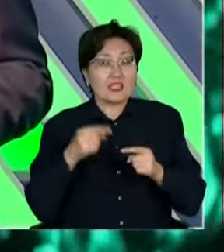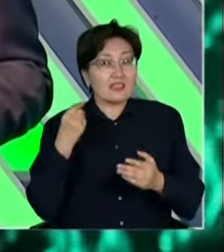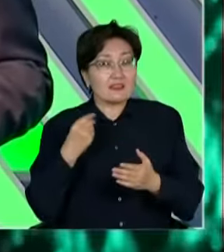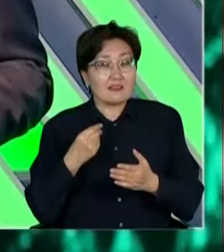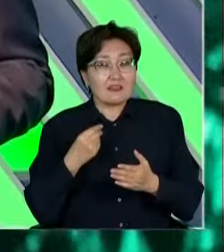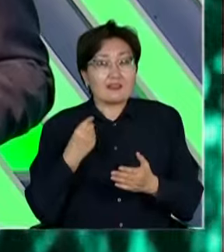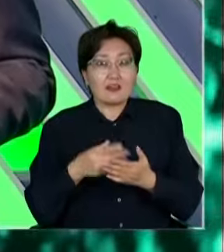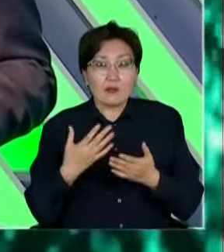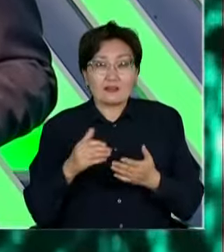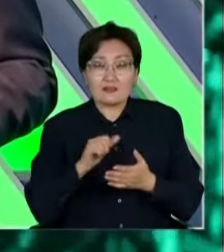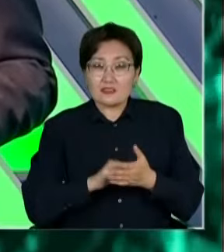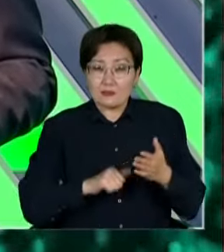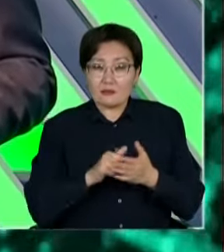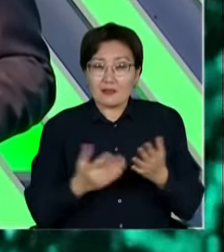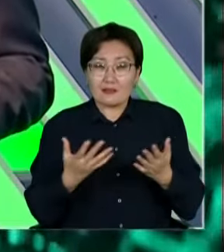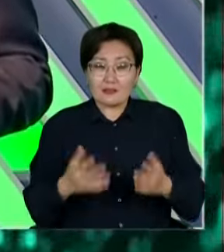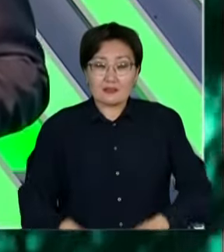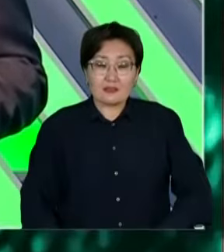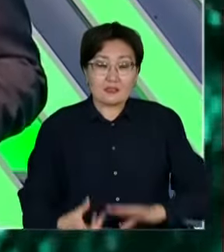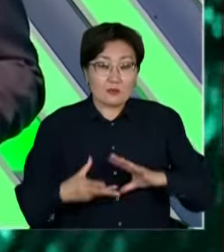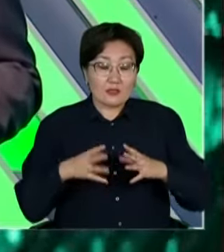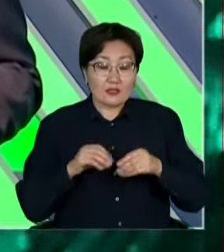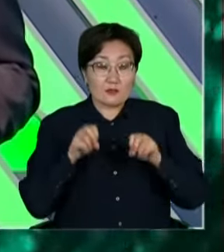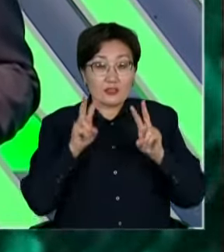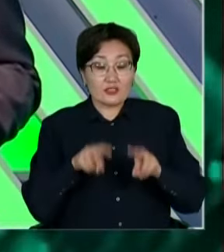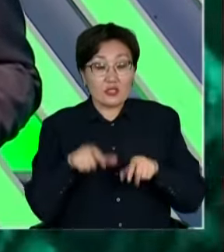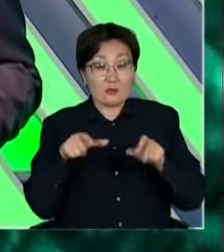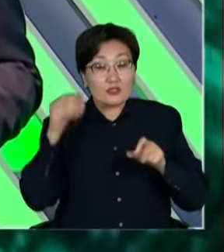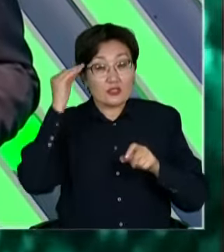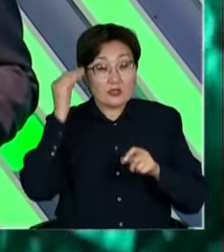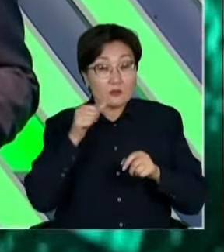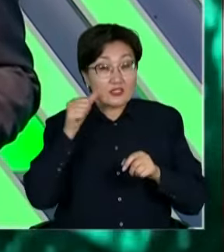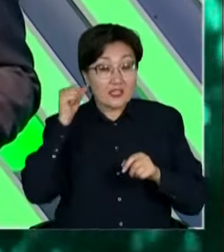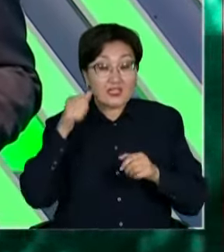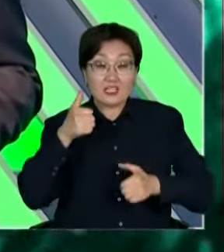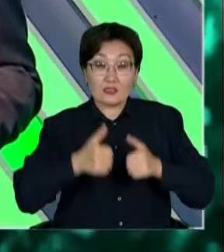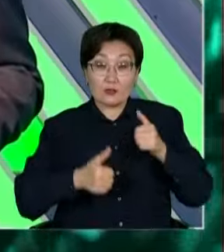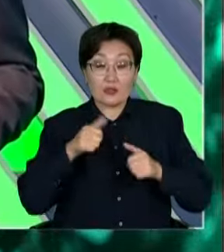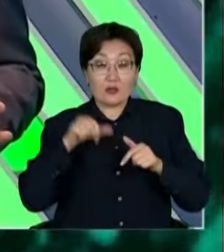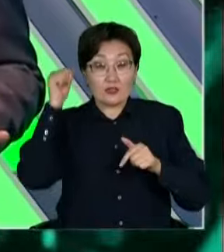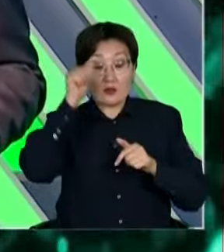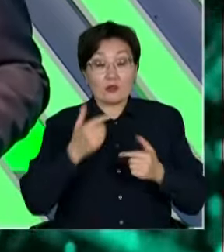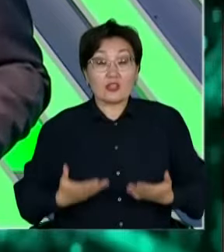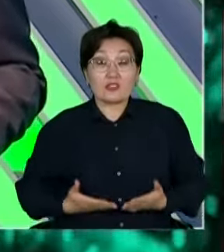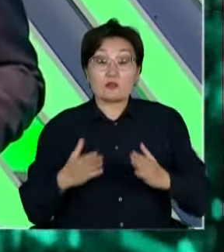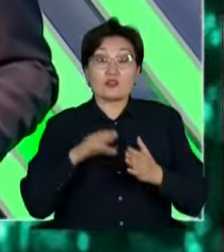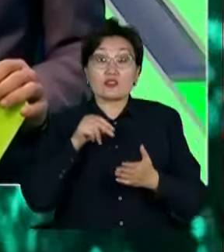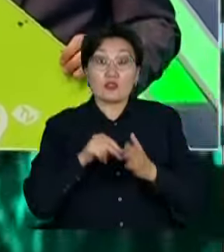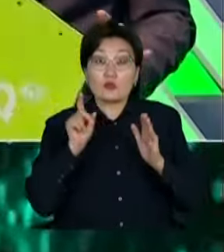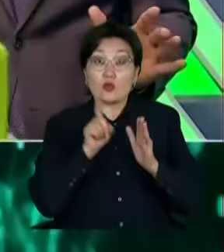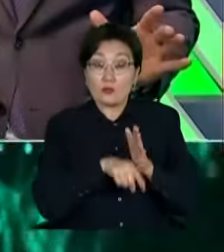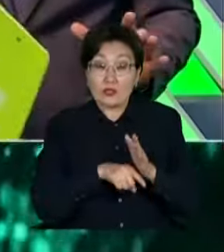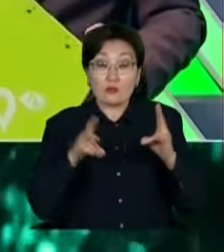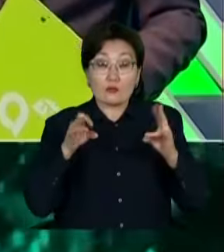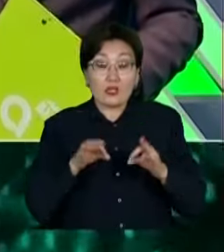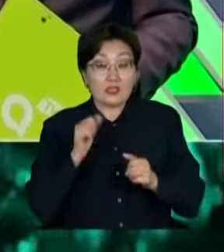төмендемейді? Бұған себеп бар ма? Жалпы сарапшылардың пікірінше өткен жылмен салыстырғанда бұл тұрғын үй бағалары төмен.